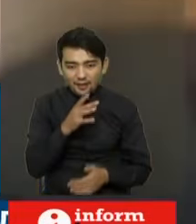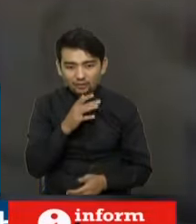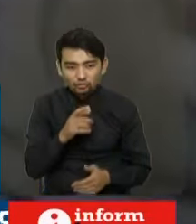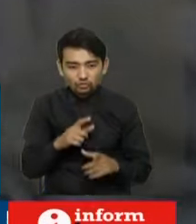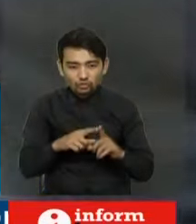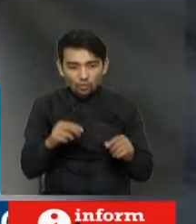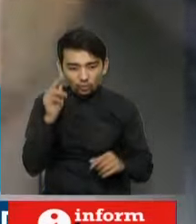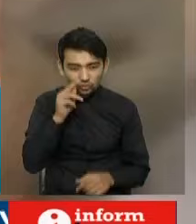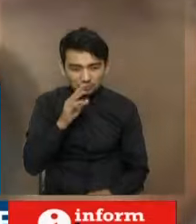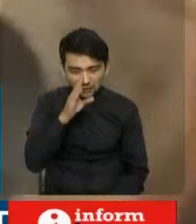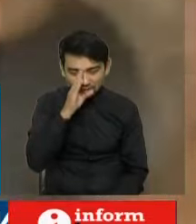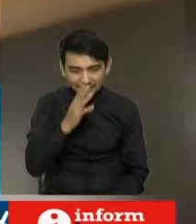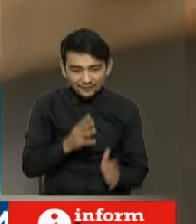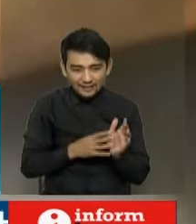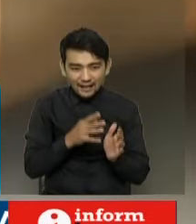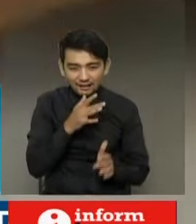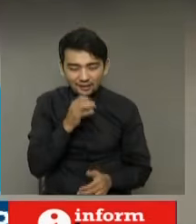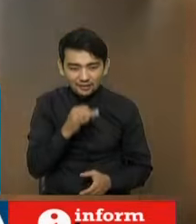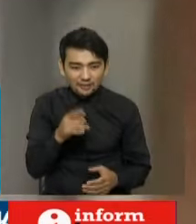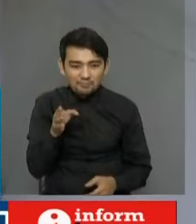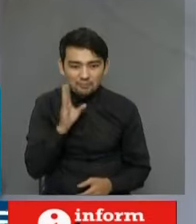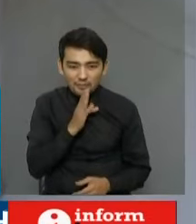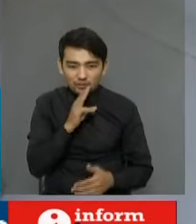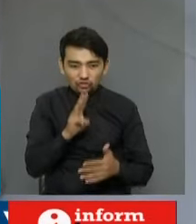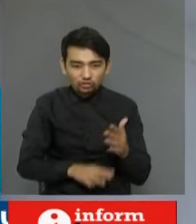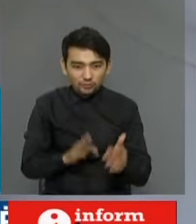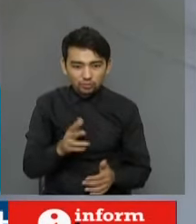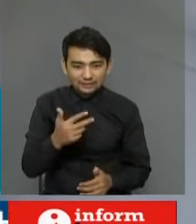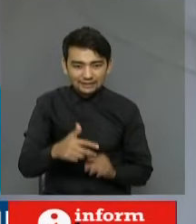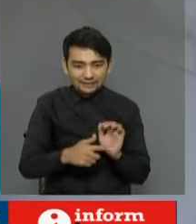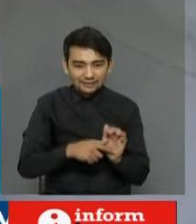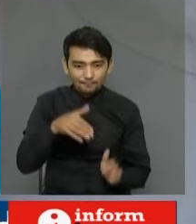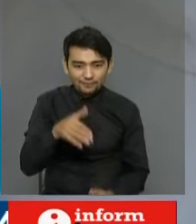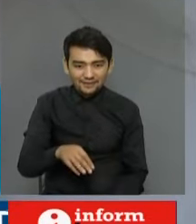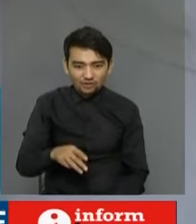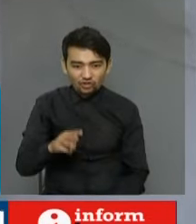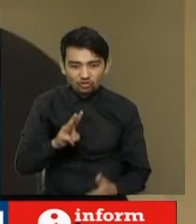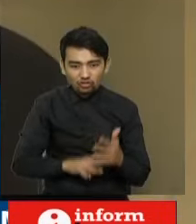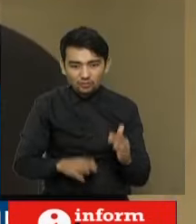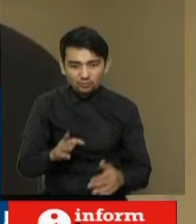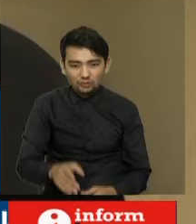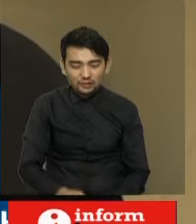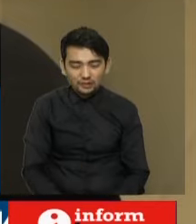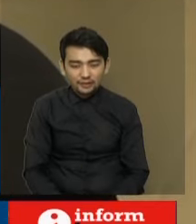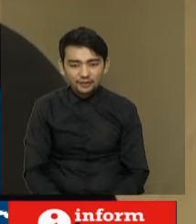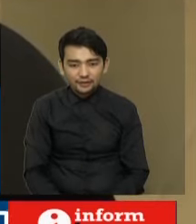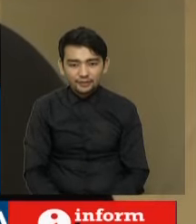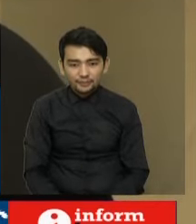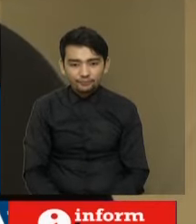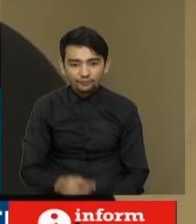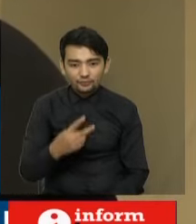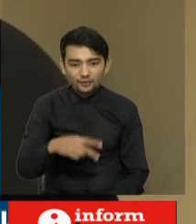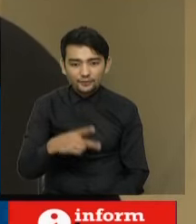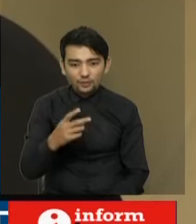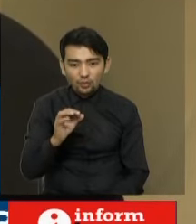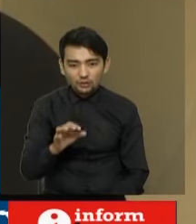Его мать должна будет выплатить штраф порядка 37 тысяч тенге. 22